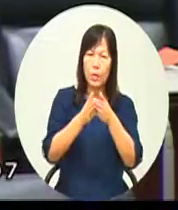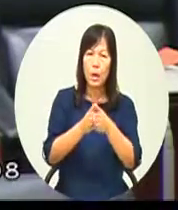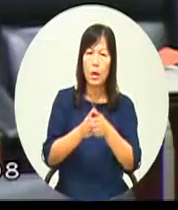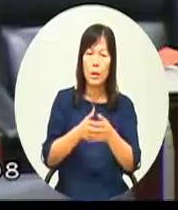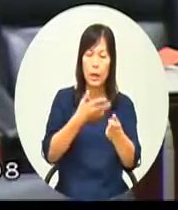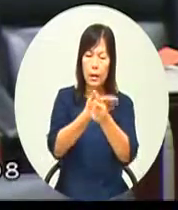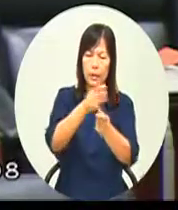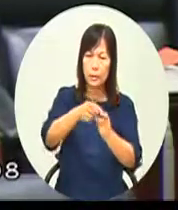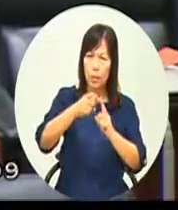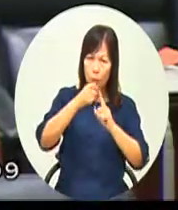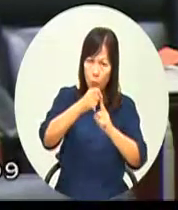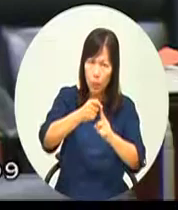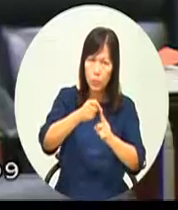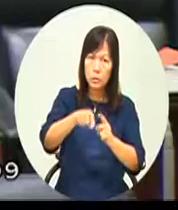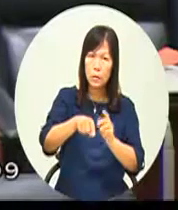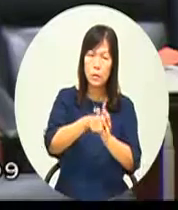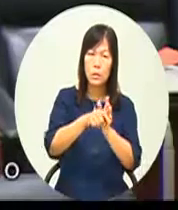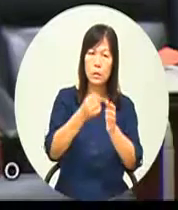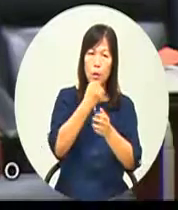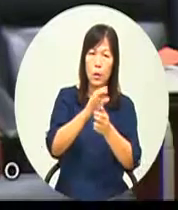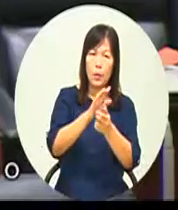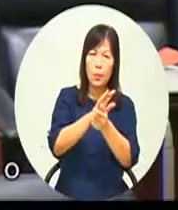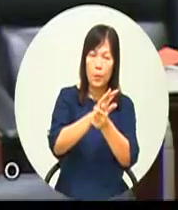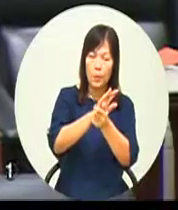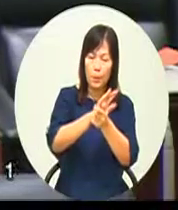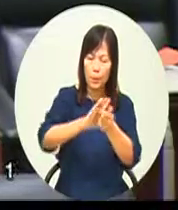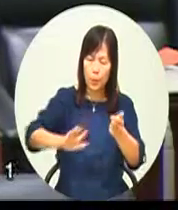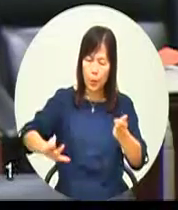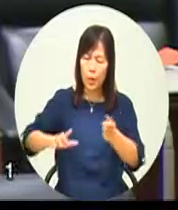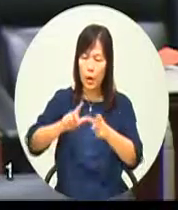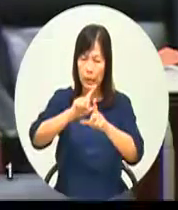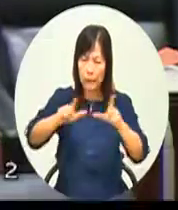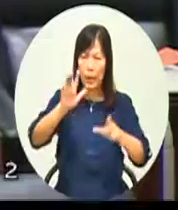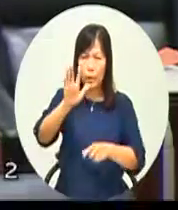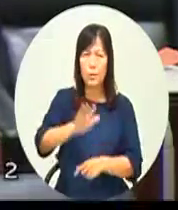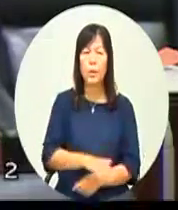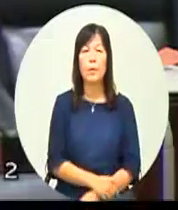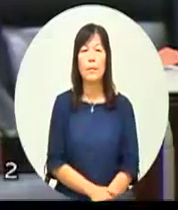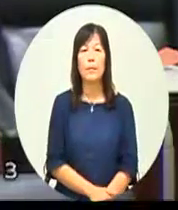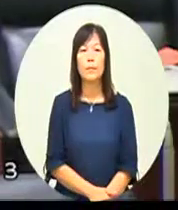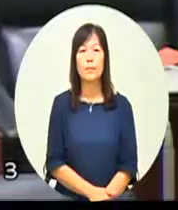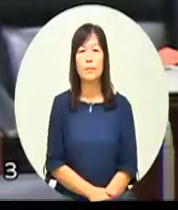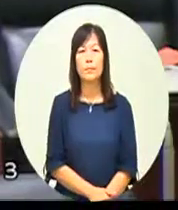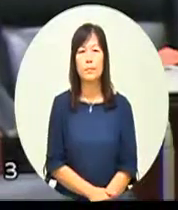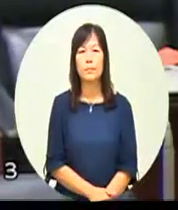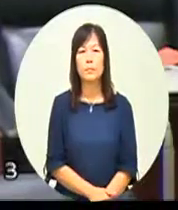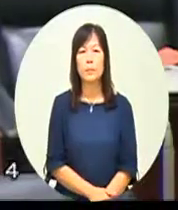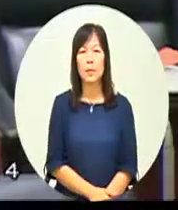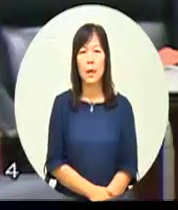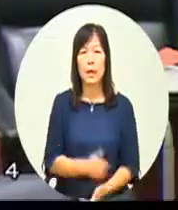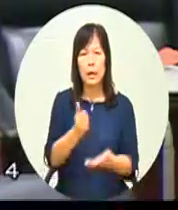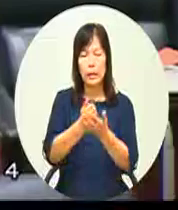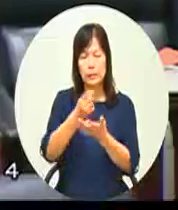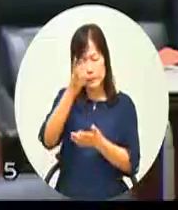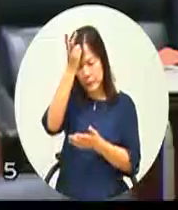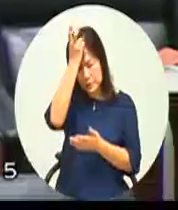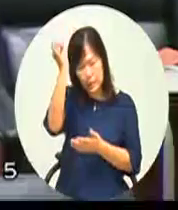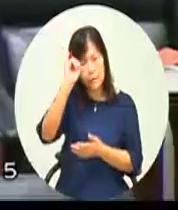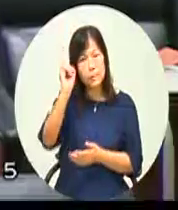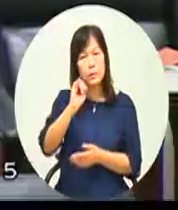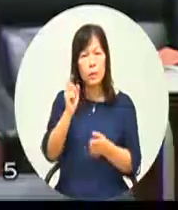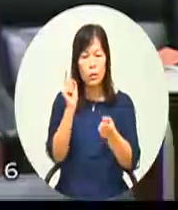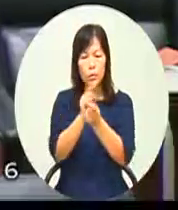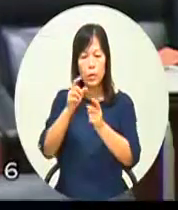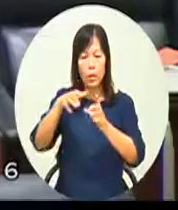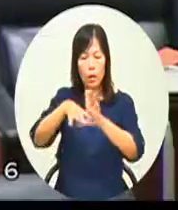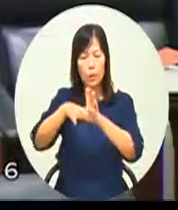车能带出更多的效益。啊，你家加我们的曾局长。啊，针对文化公